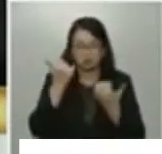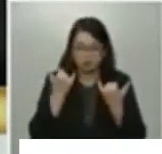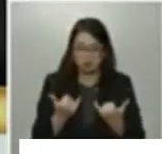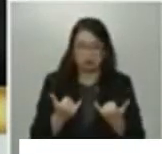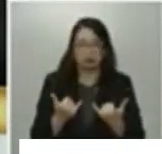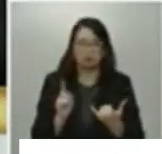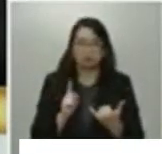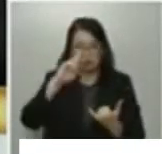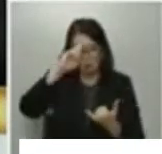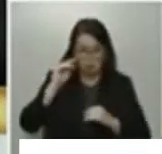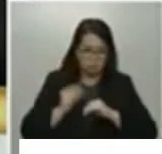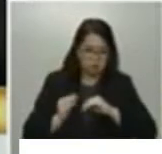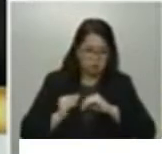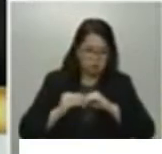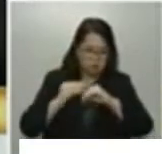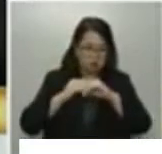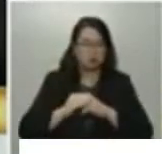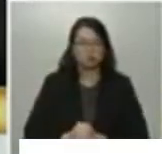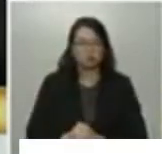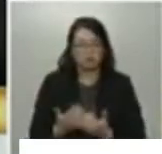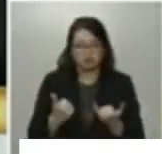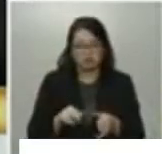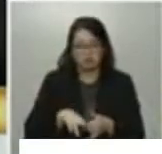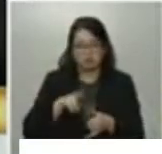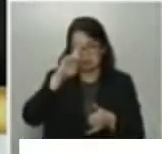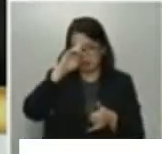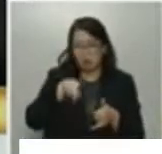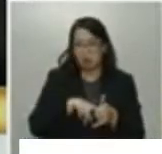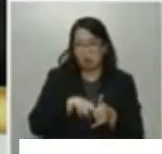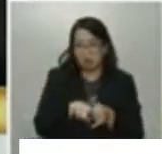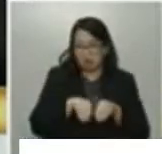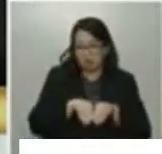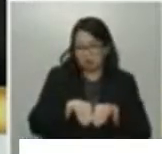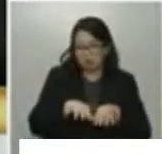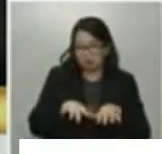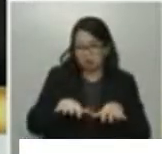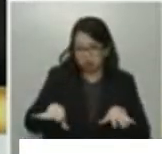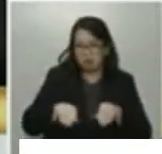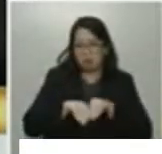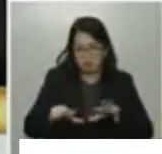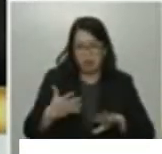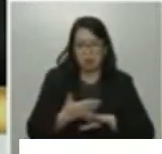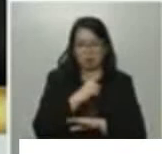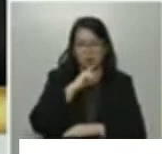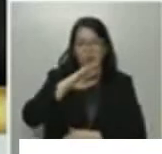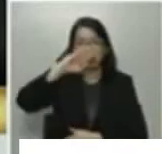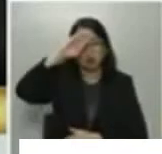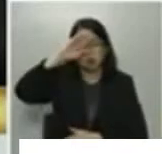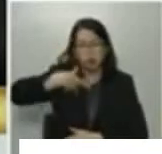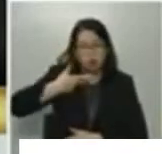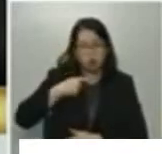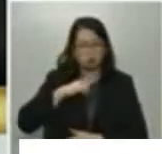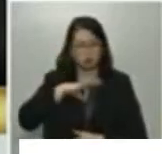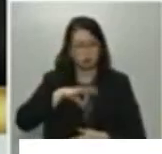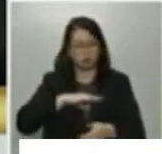ว่าสามารถแพร่เชื้อได้ก่อนที่จะมีอาการหมายความว่าคนที่